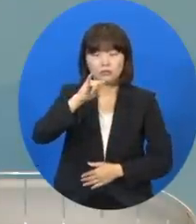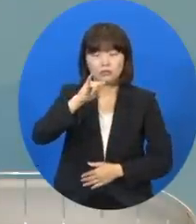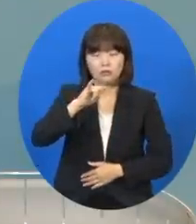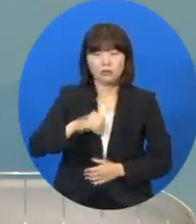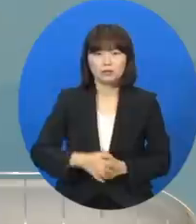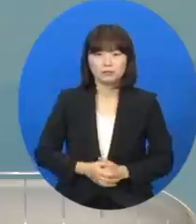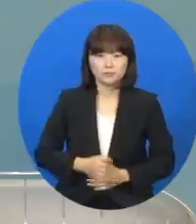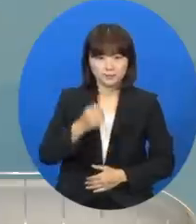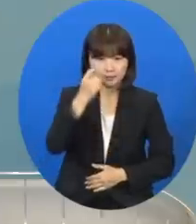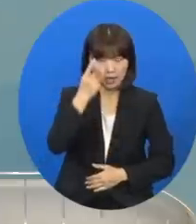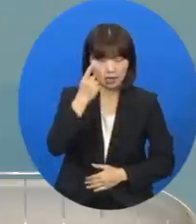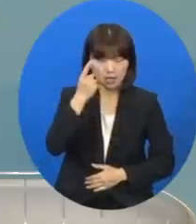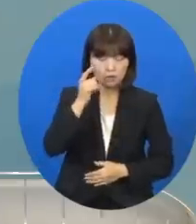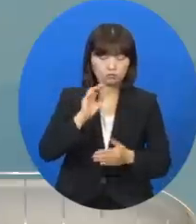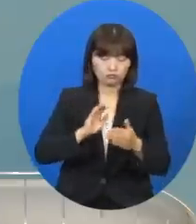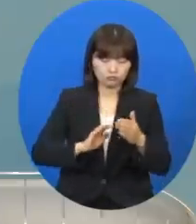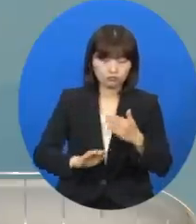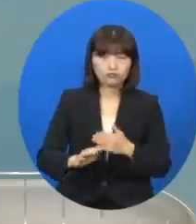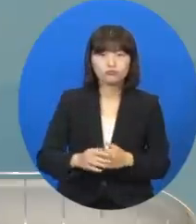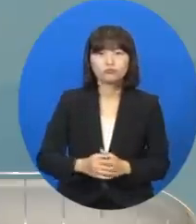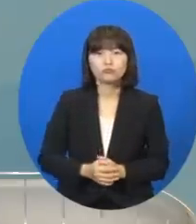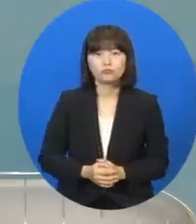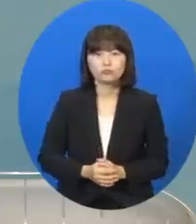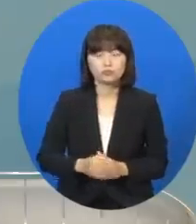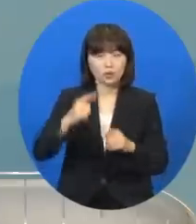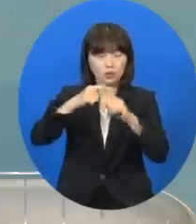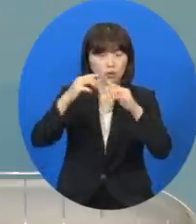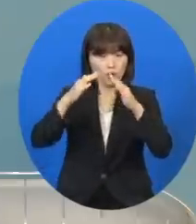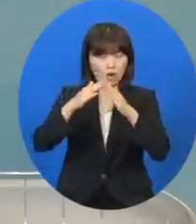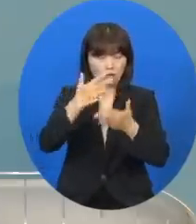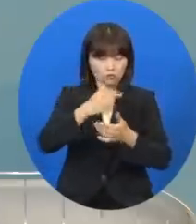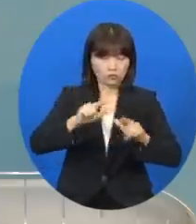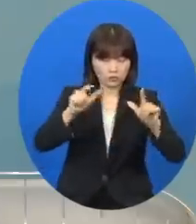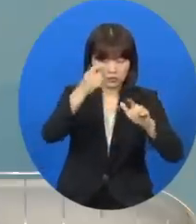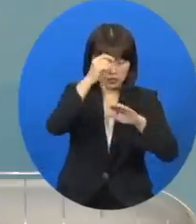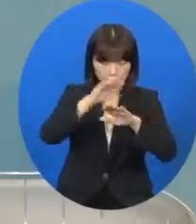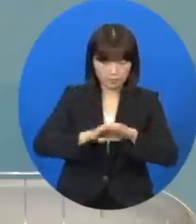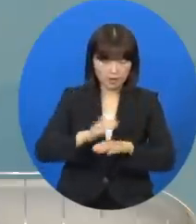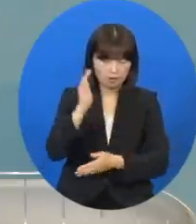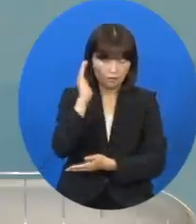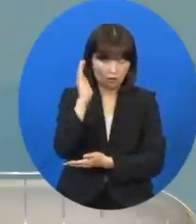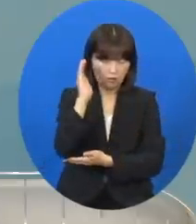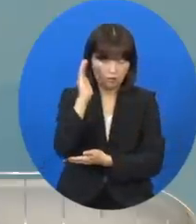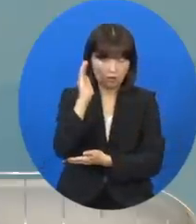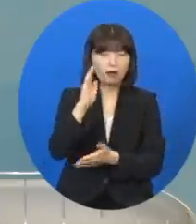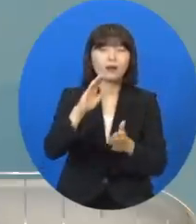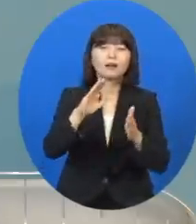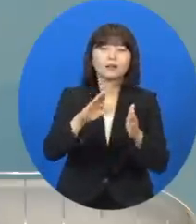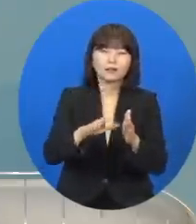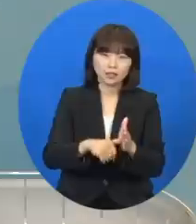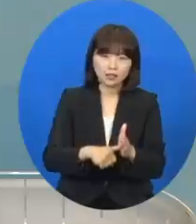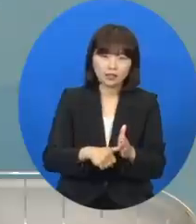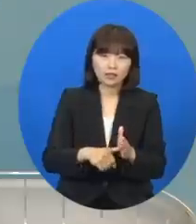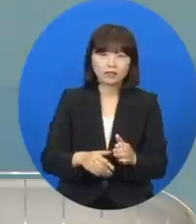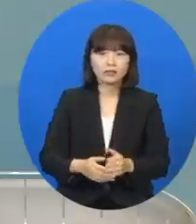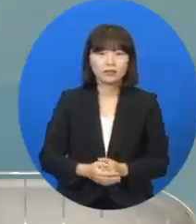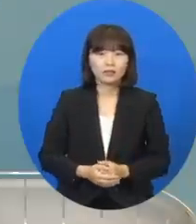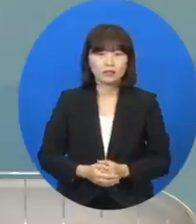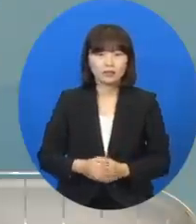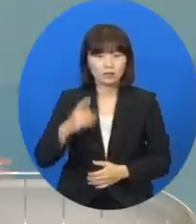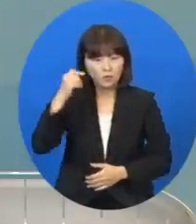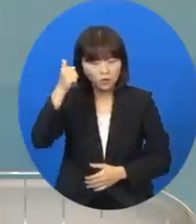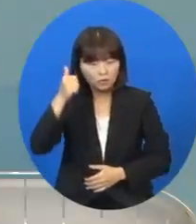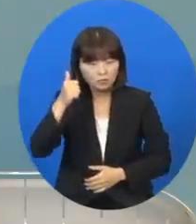한 달 지나서 교회에서 주일 예배 설교를 하시게 되는데 뭐 목사님도 교인들도